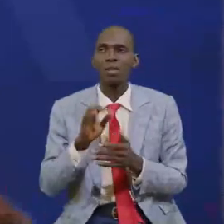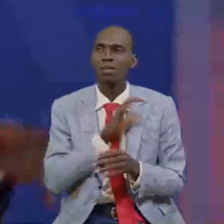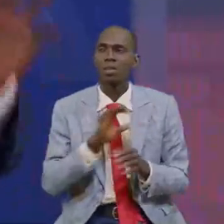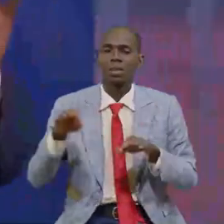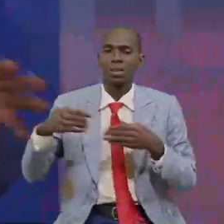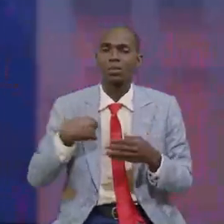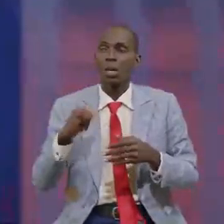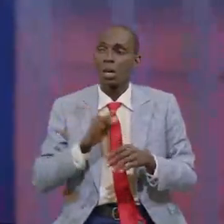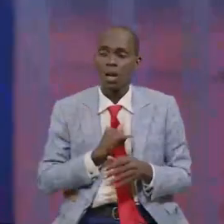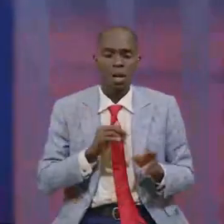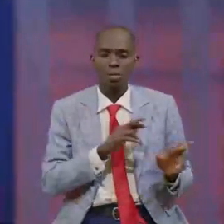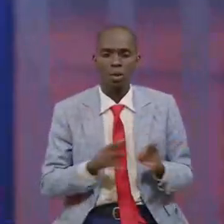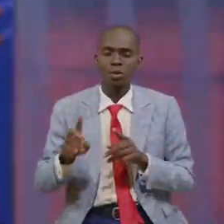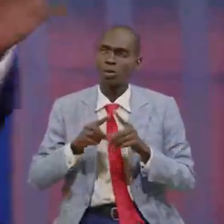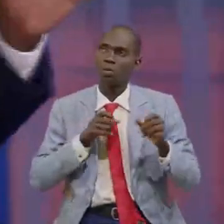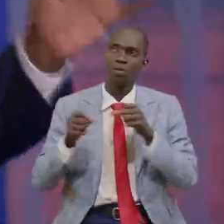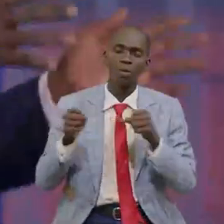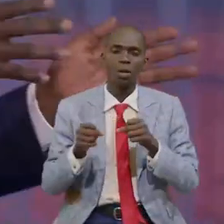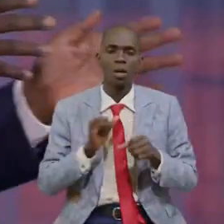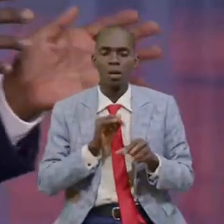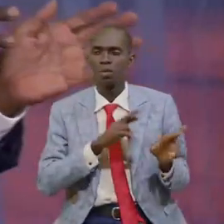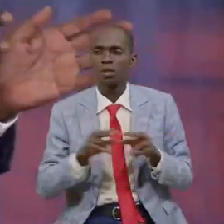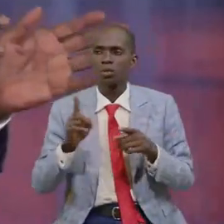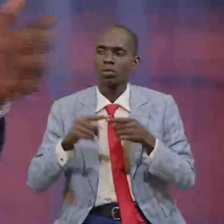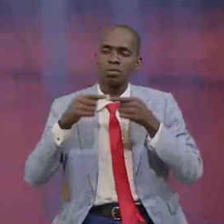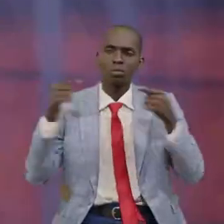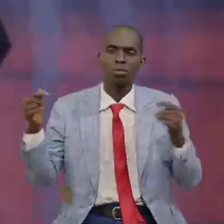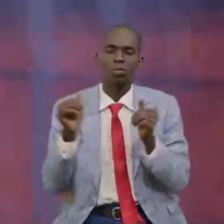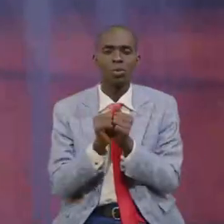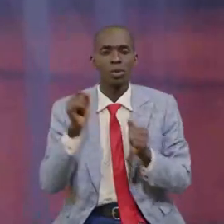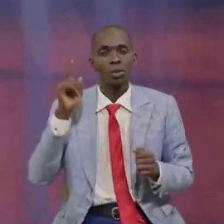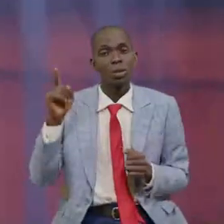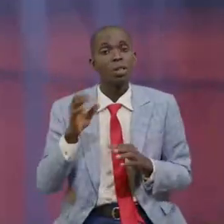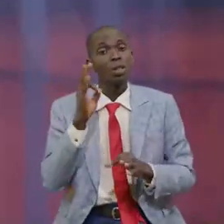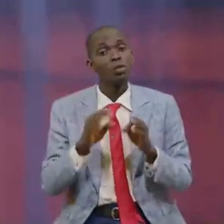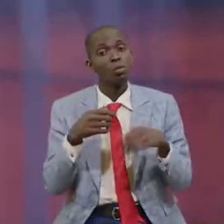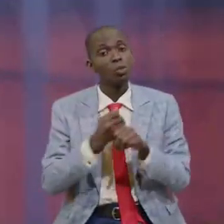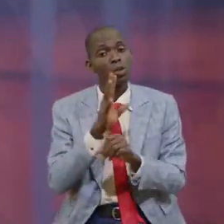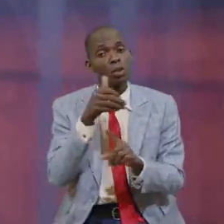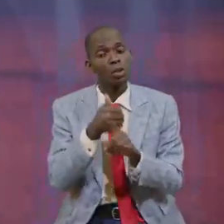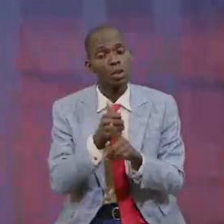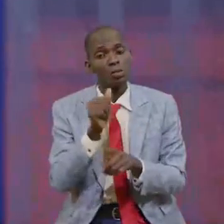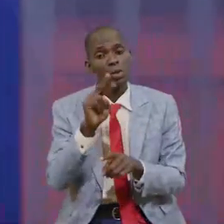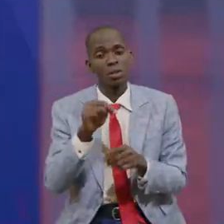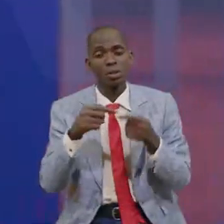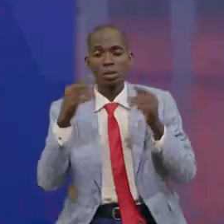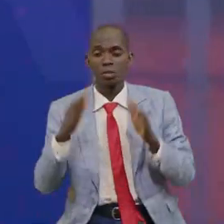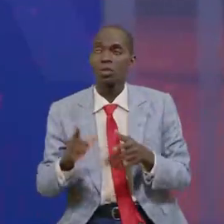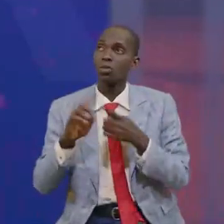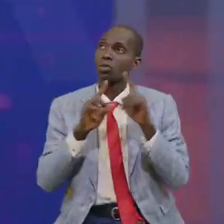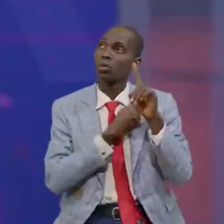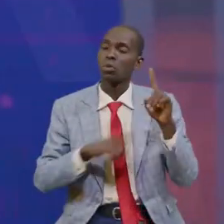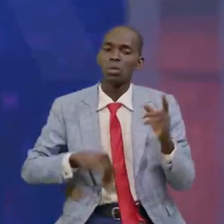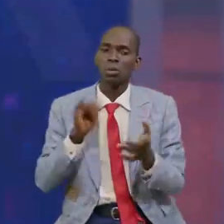comprends. Quand tu te rends rebelle, ça c'est ton choix. Il y a le